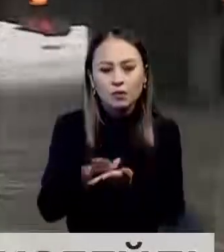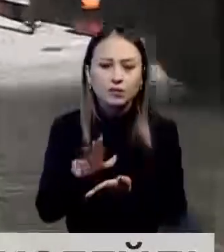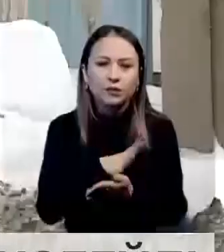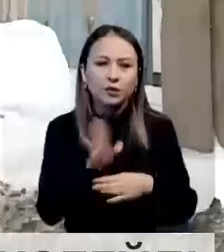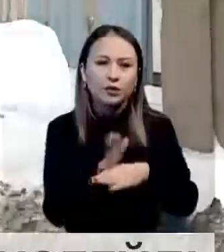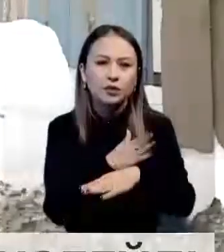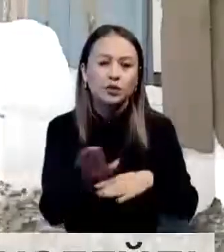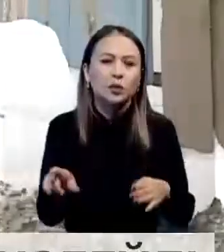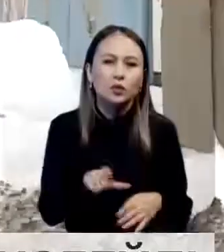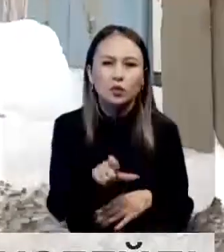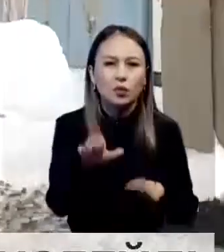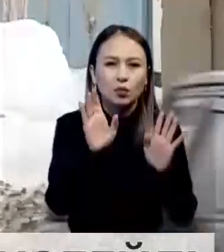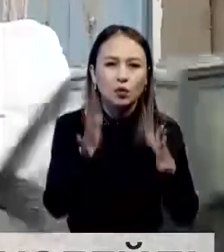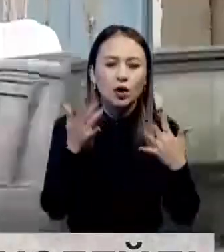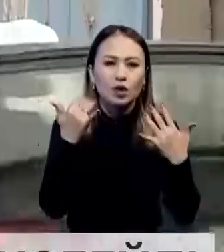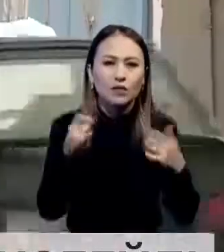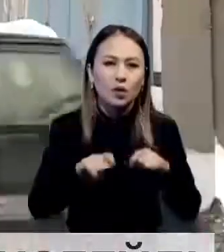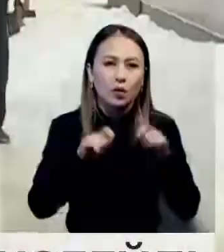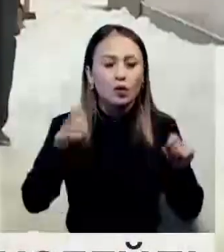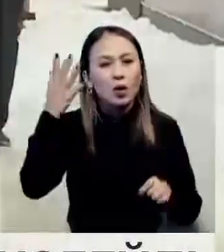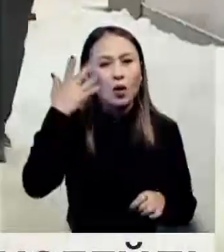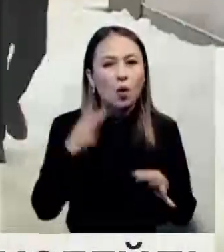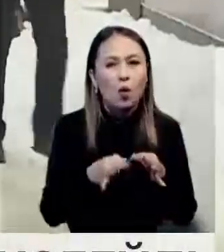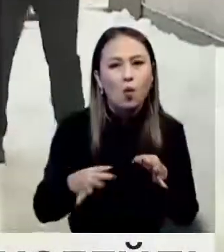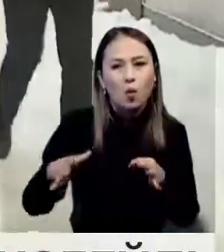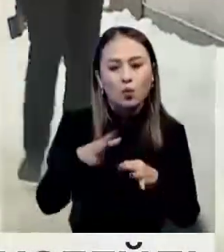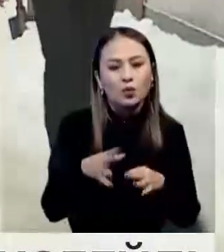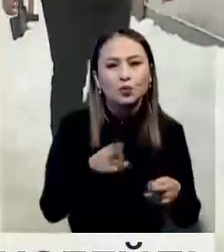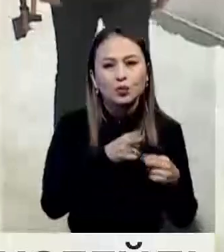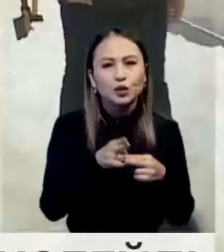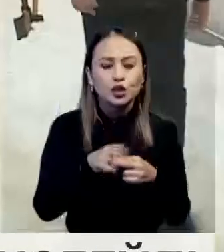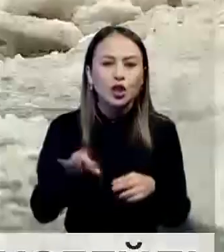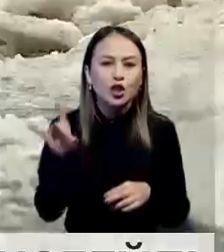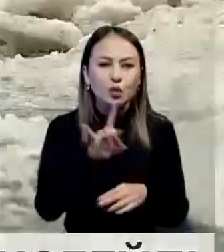күре жолдарда да кездеседі. Бүгін түс ауғанша облысты кесіп өтетін екі бірдей